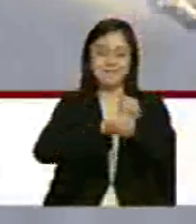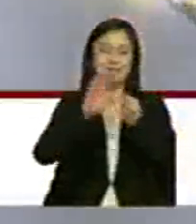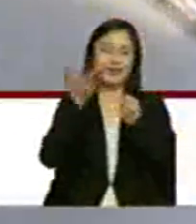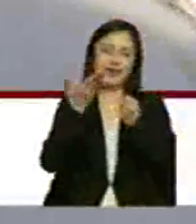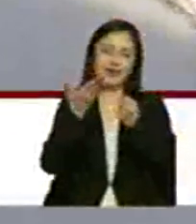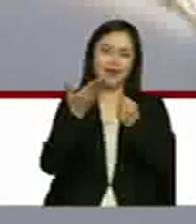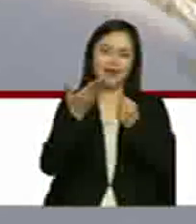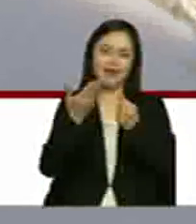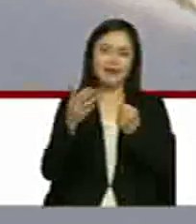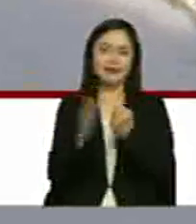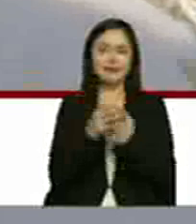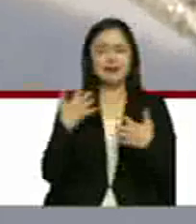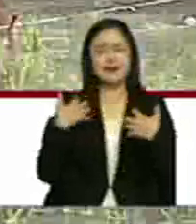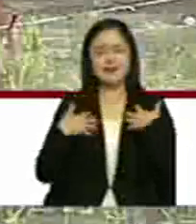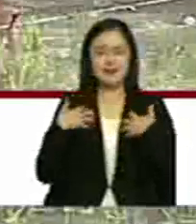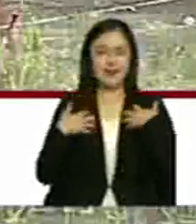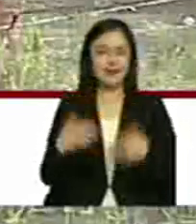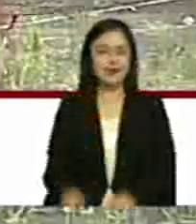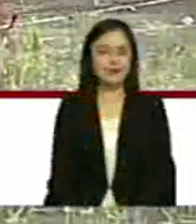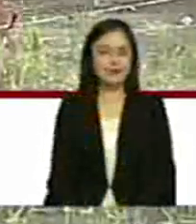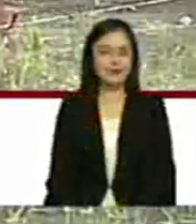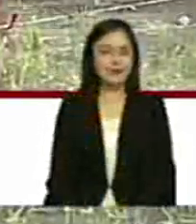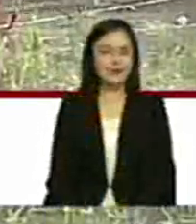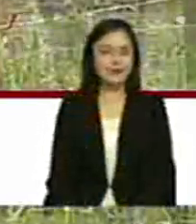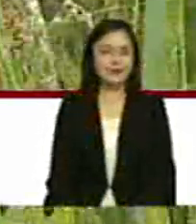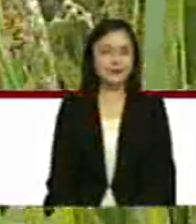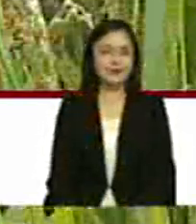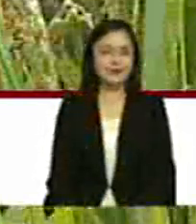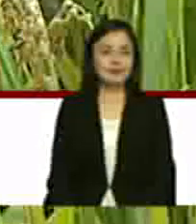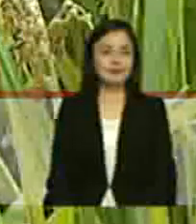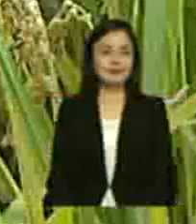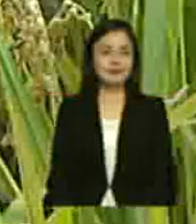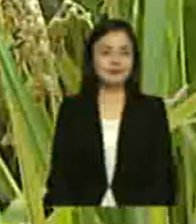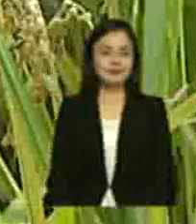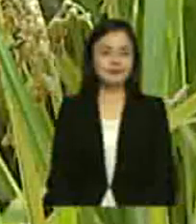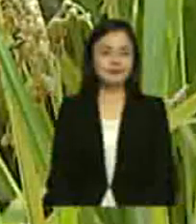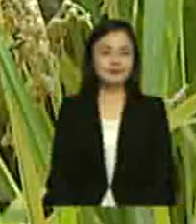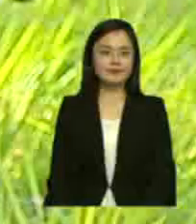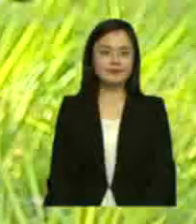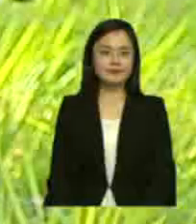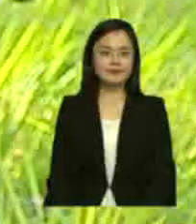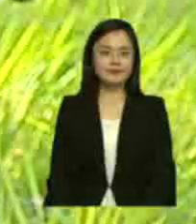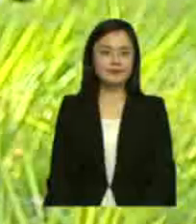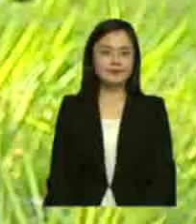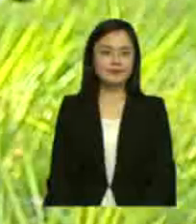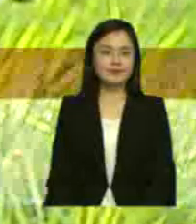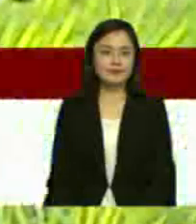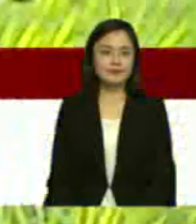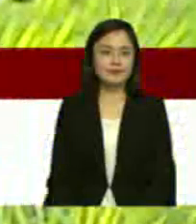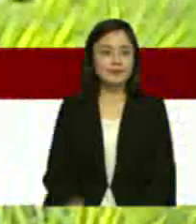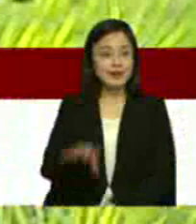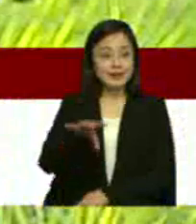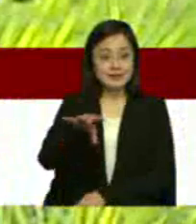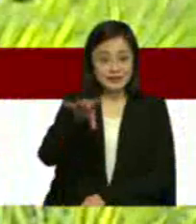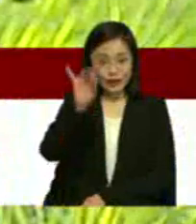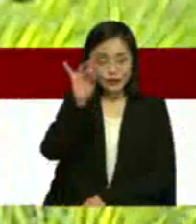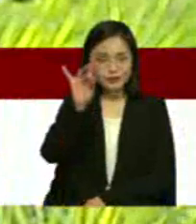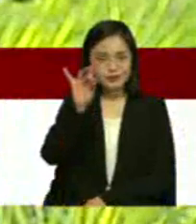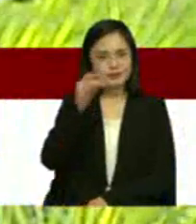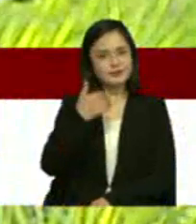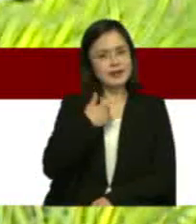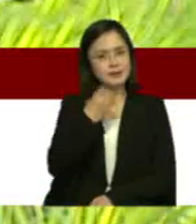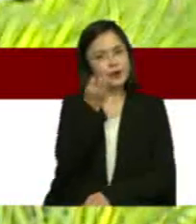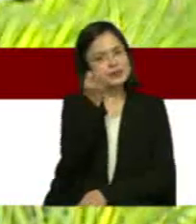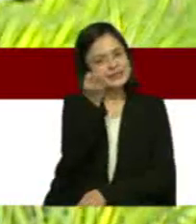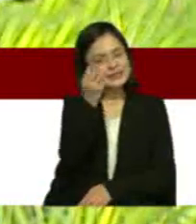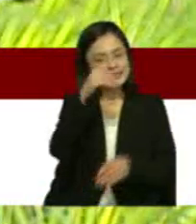정성스럽게 돌본 학생들은 살아있는 생태 체험을 넘어 결실의 기쁨까지 누렸습니다. 처음에서는 잘